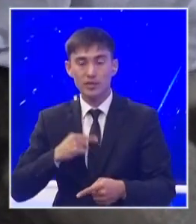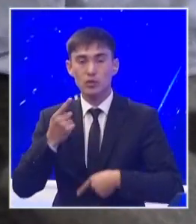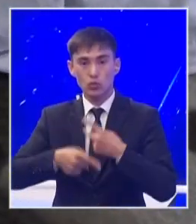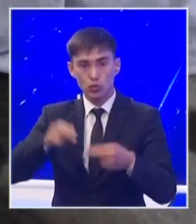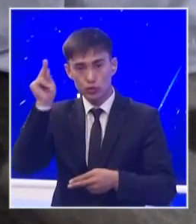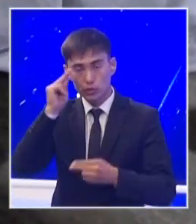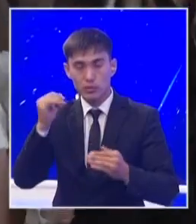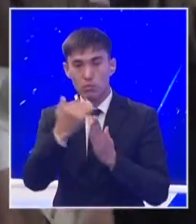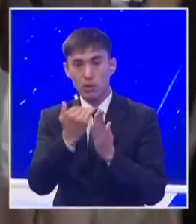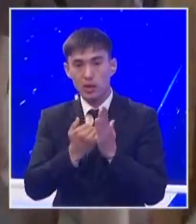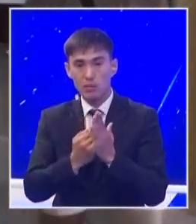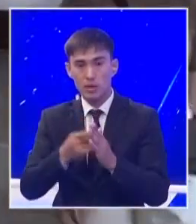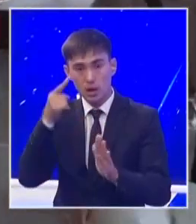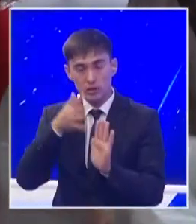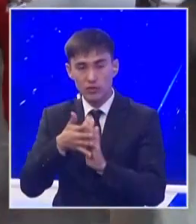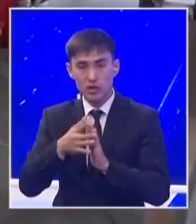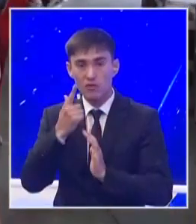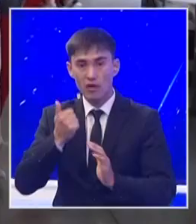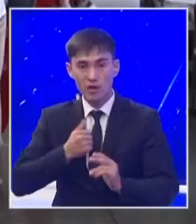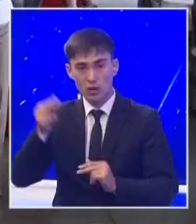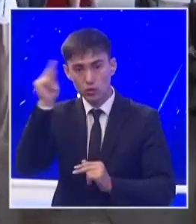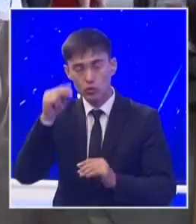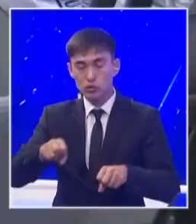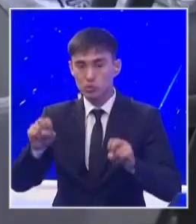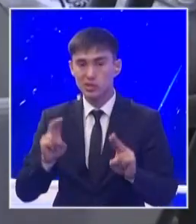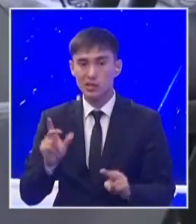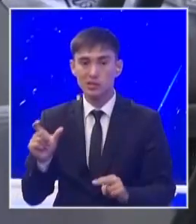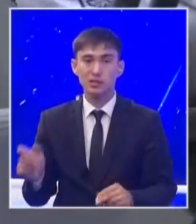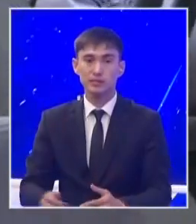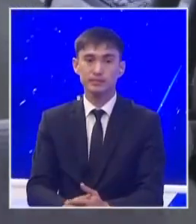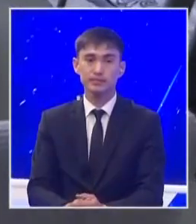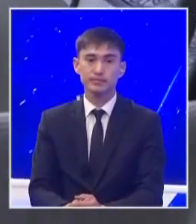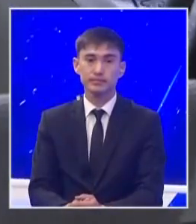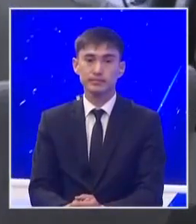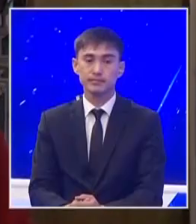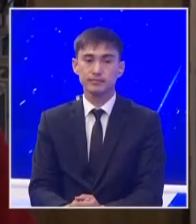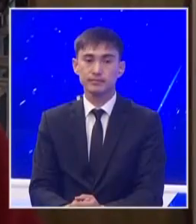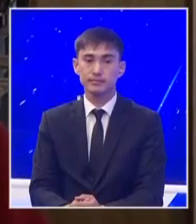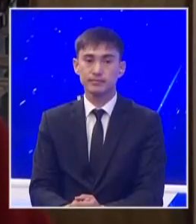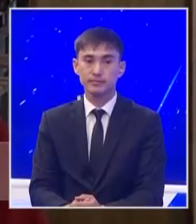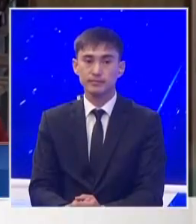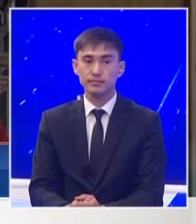интенсивная учебная программа и освоение военно-учетных специальностей.